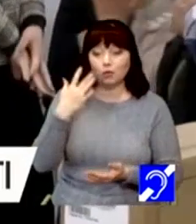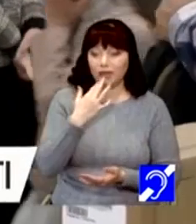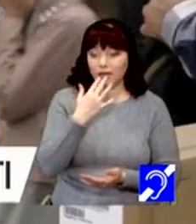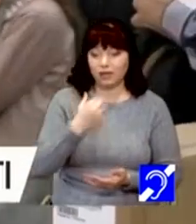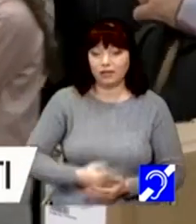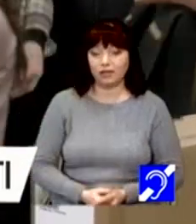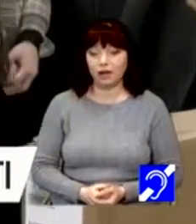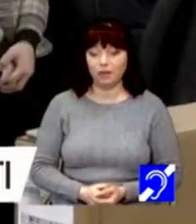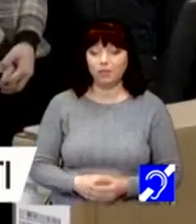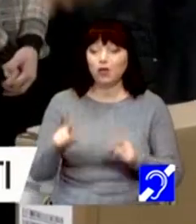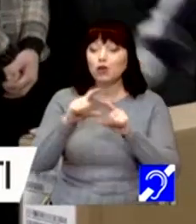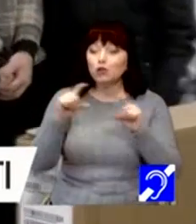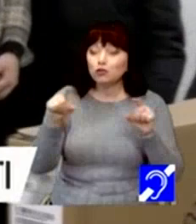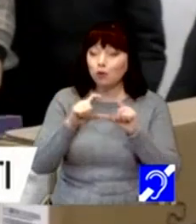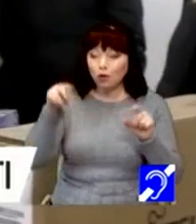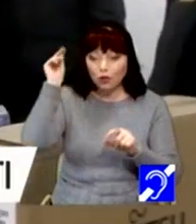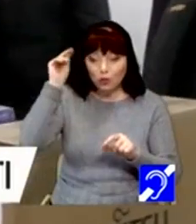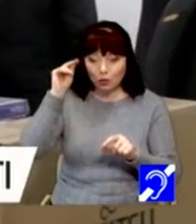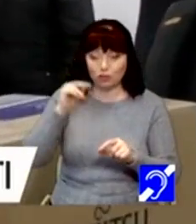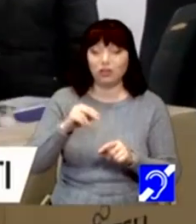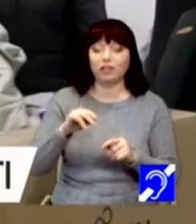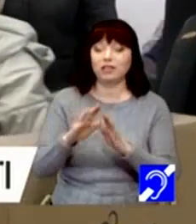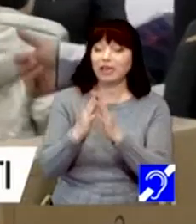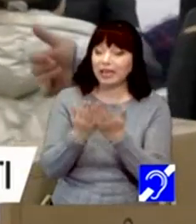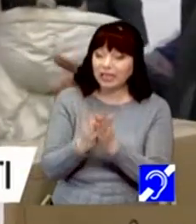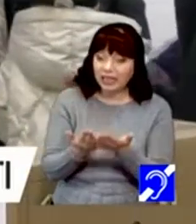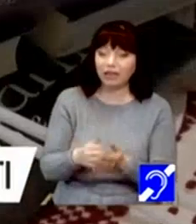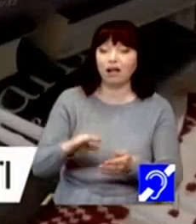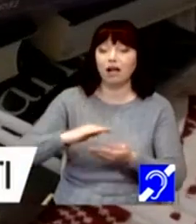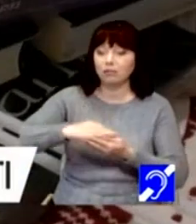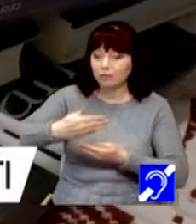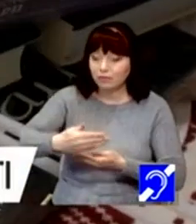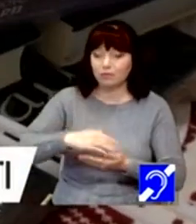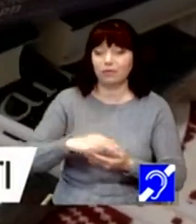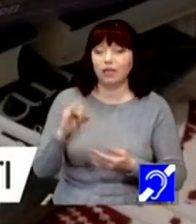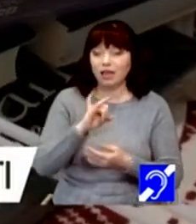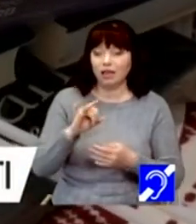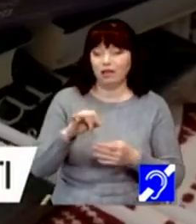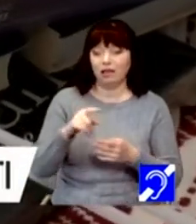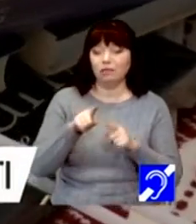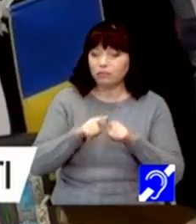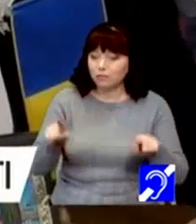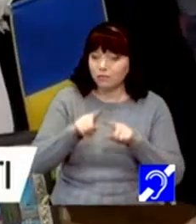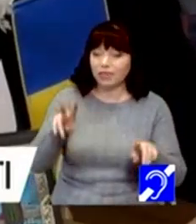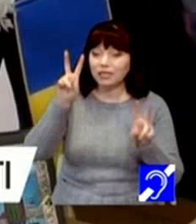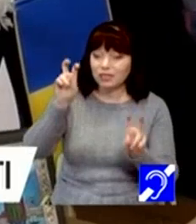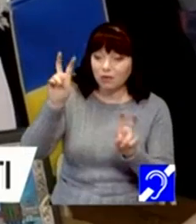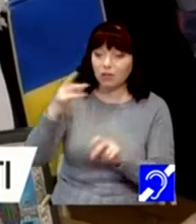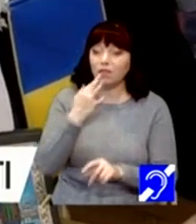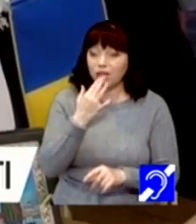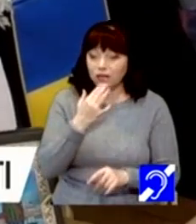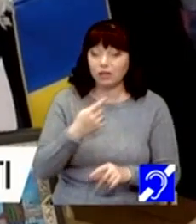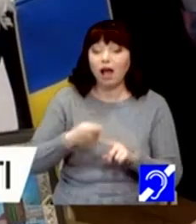și colare români de pretutindeni cartea de acasă tabletă cu cărți promovarea valorilor Românești și a simbolurilor naționale